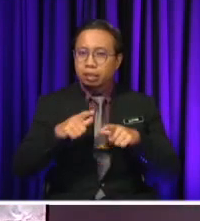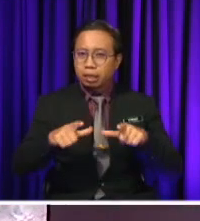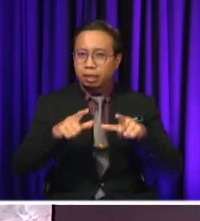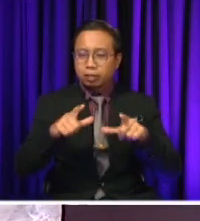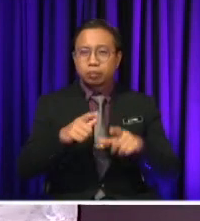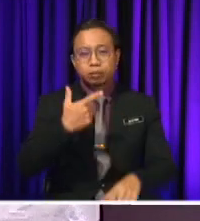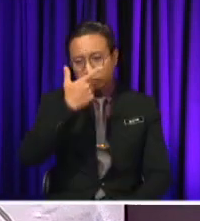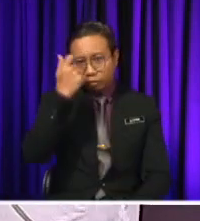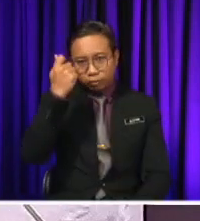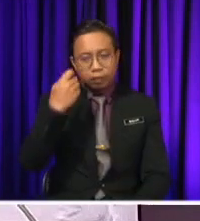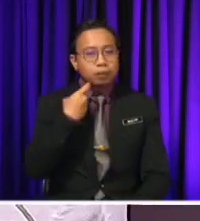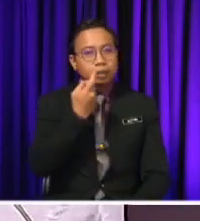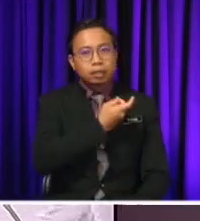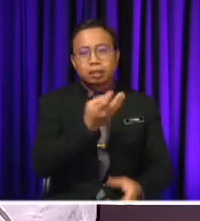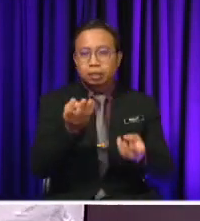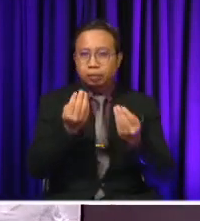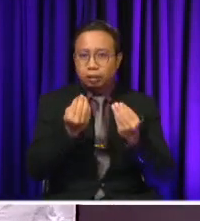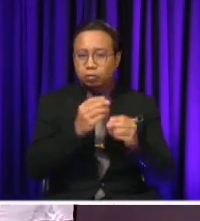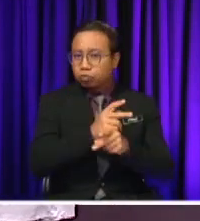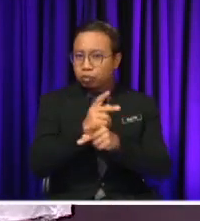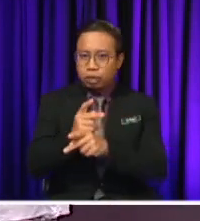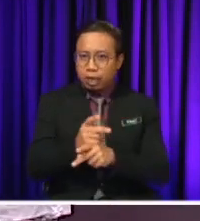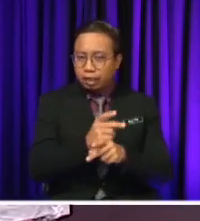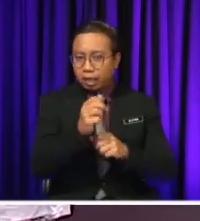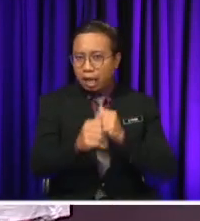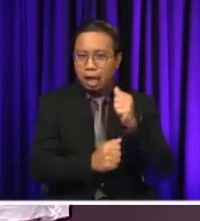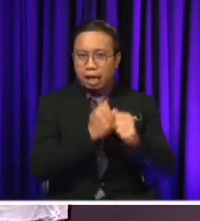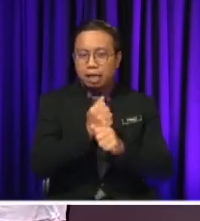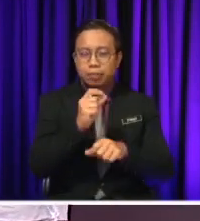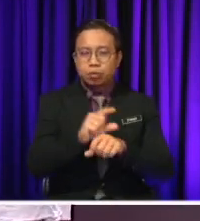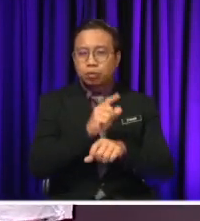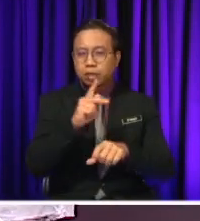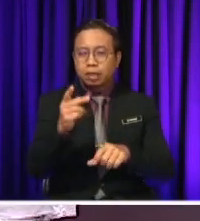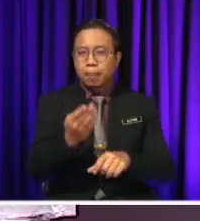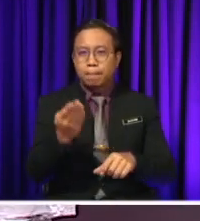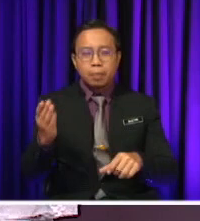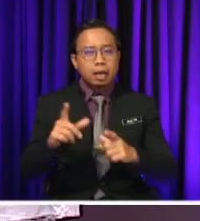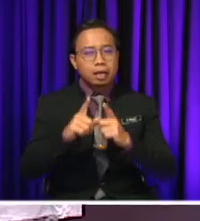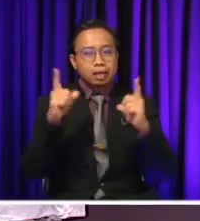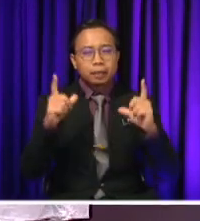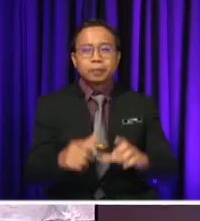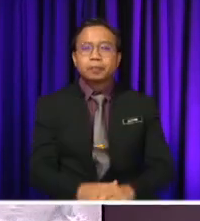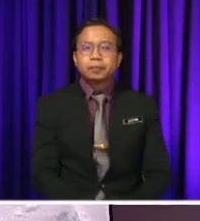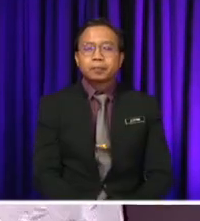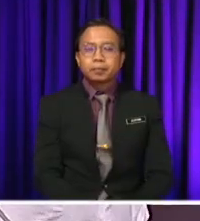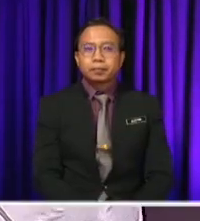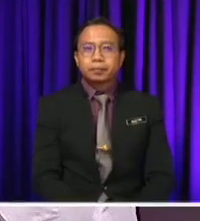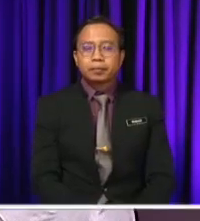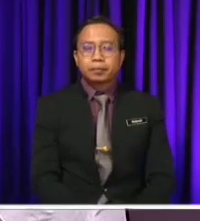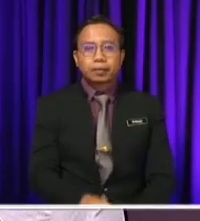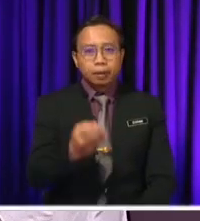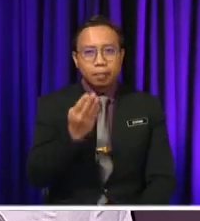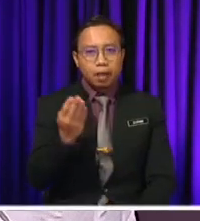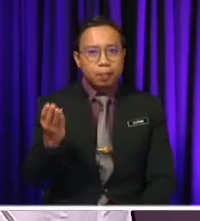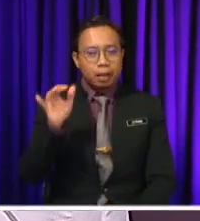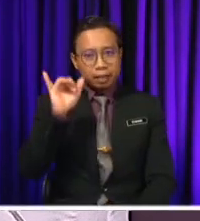sebab kita nak jaga alam itu kita menggunakan bahan-bahan yang lain lah oke bahan-bahan